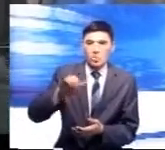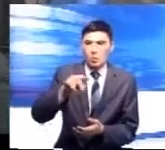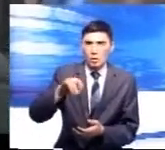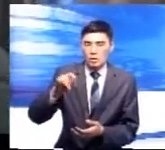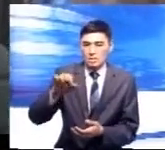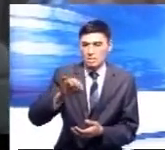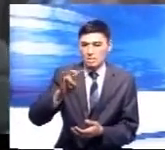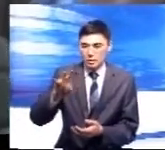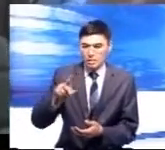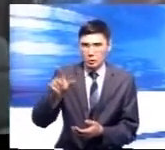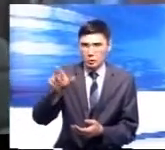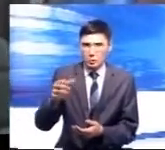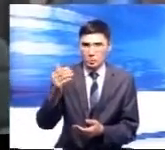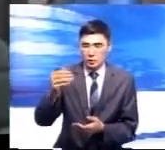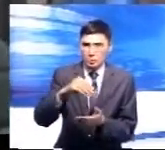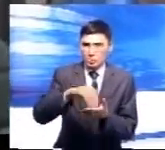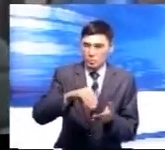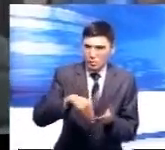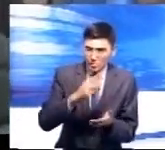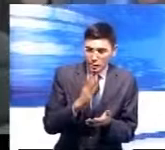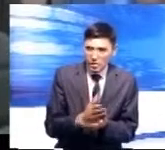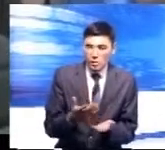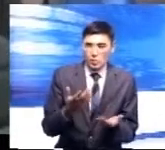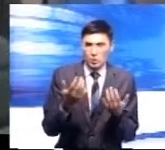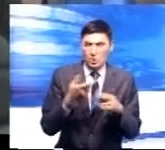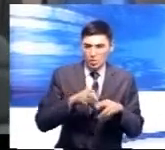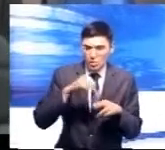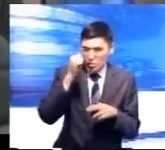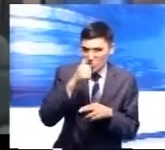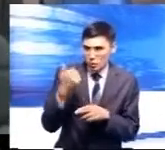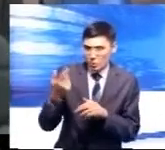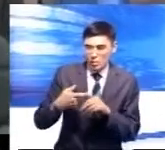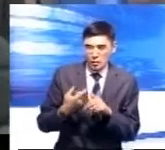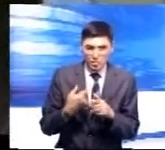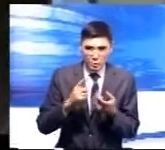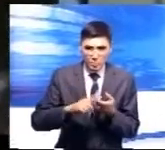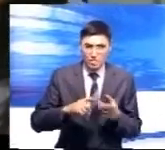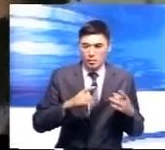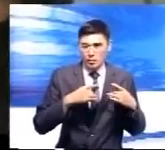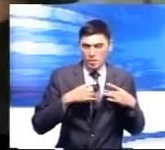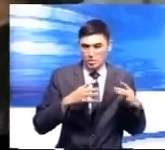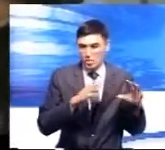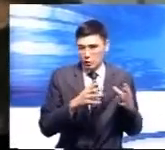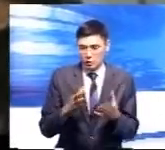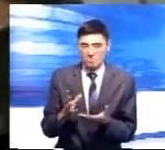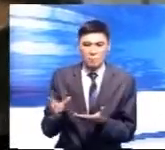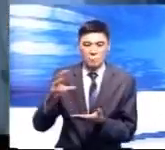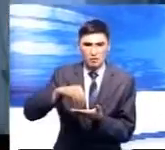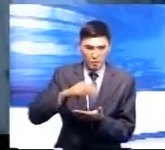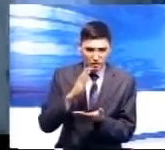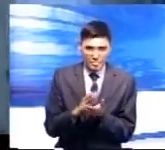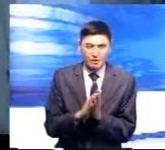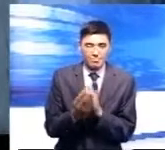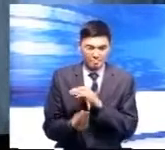Уалихана Тукушева. Также в ней отражены итоги мероприятий, проведенных в этом году в честь Нурлыбека Баймуратова. Наследие Нурлыбека Баймуратова